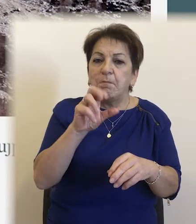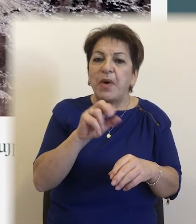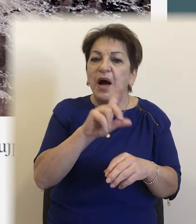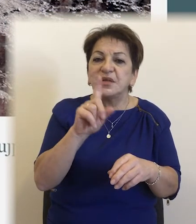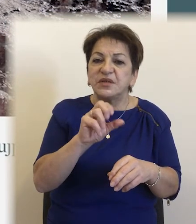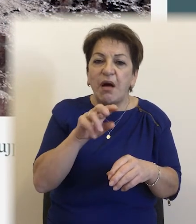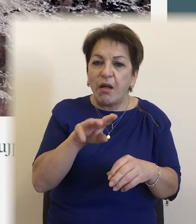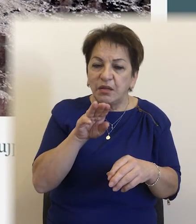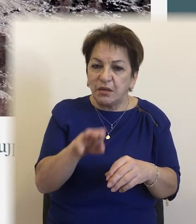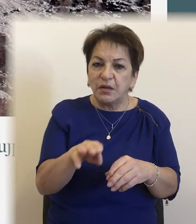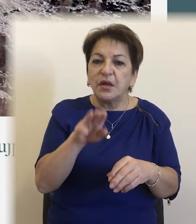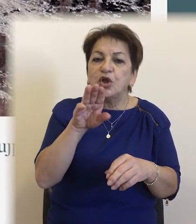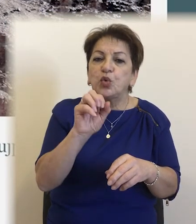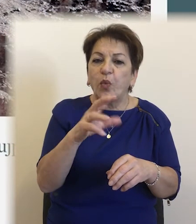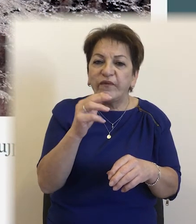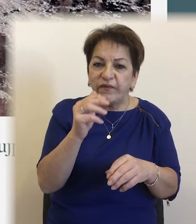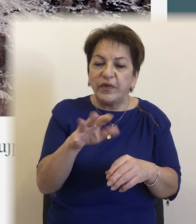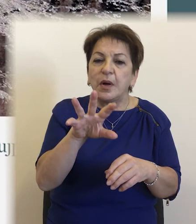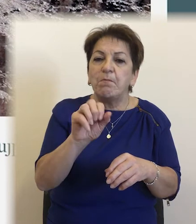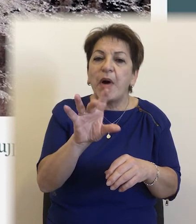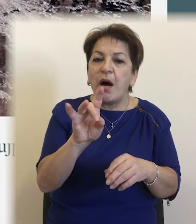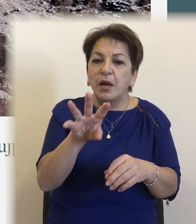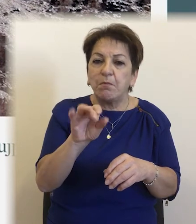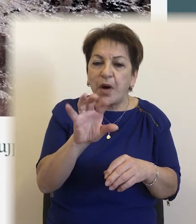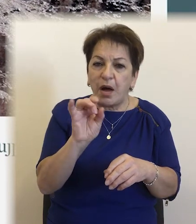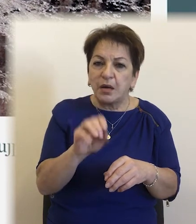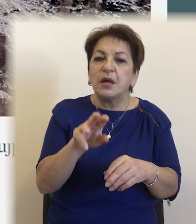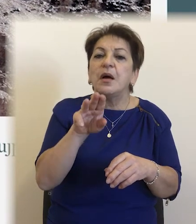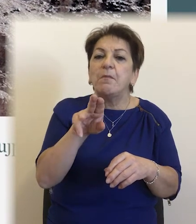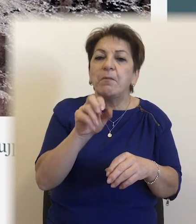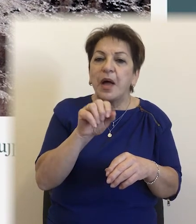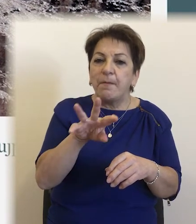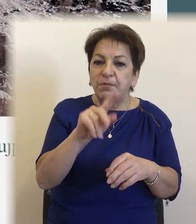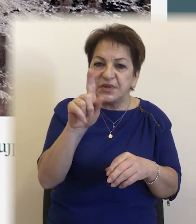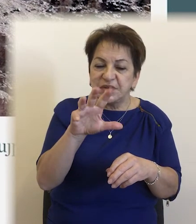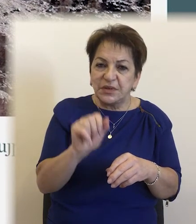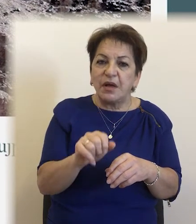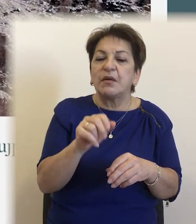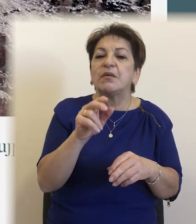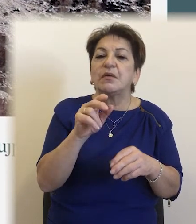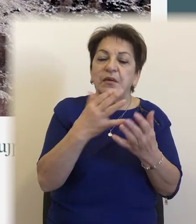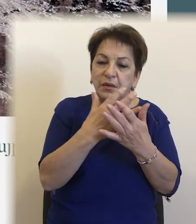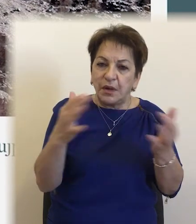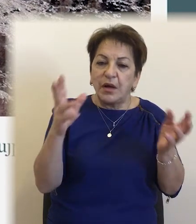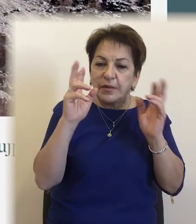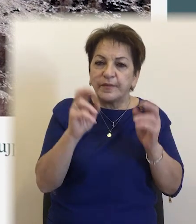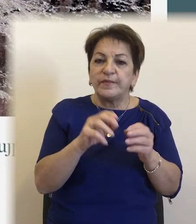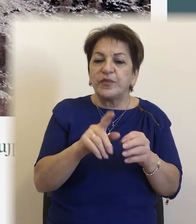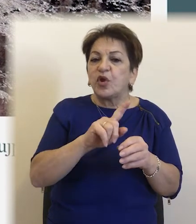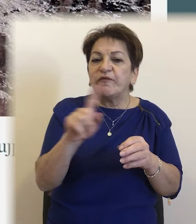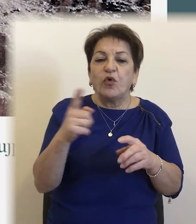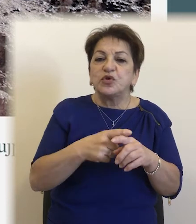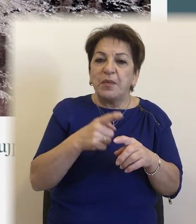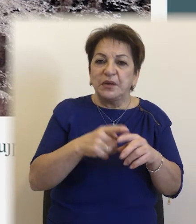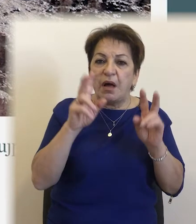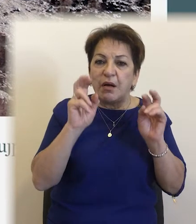են բազալտ, դուվ, գրակար, մարմար, բեմզա, բերլիտ, կավեր։ Ոչ մետաղական